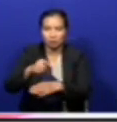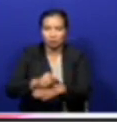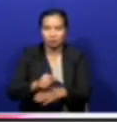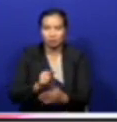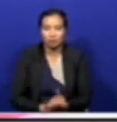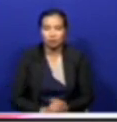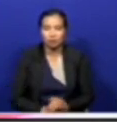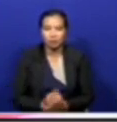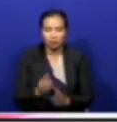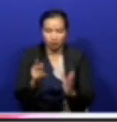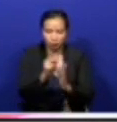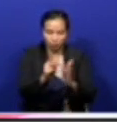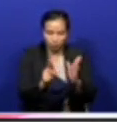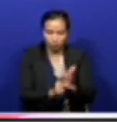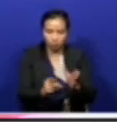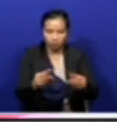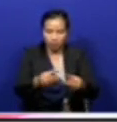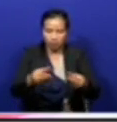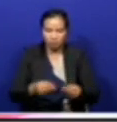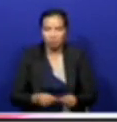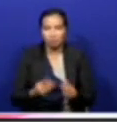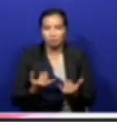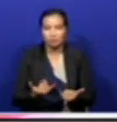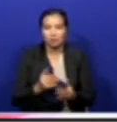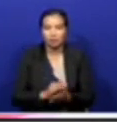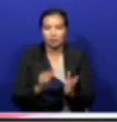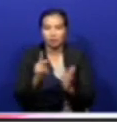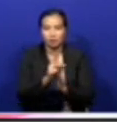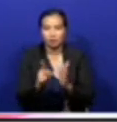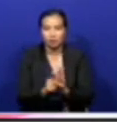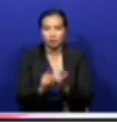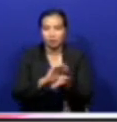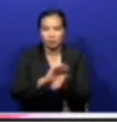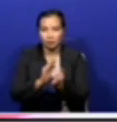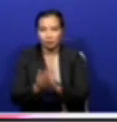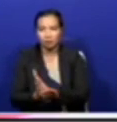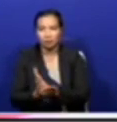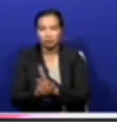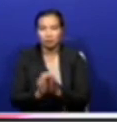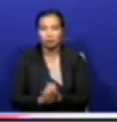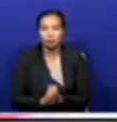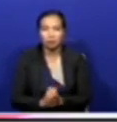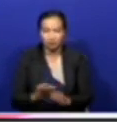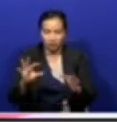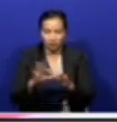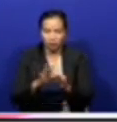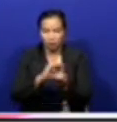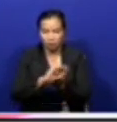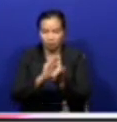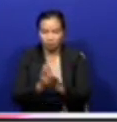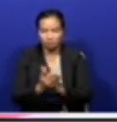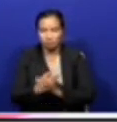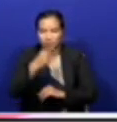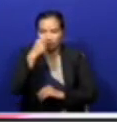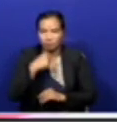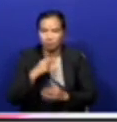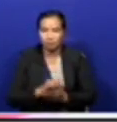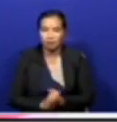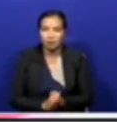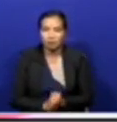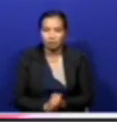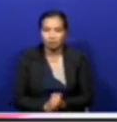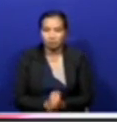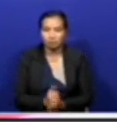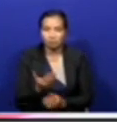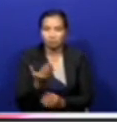ฎรบอกว่ากฎหมายฉบับนี้มันเป็นกฎหมายปฏิรูปประเทศเป็นกฎหมายเกี่ยวกับการปฏิรูปประเทศเนื่องจากว่